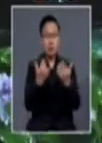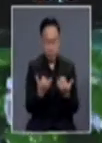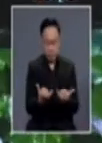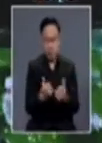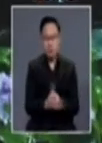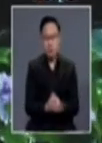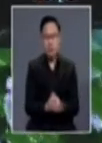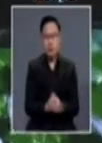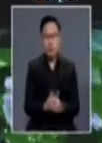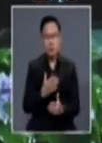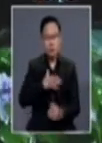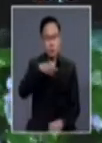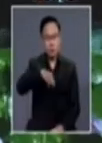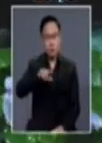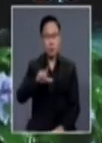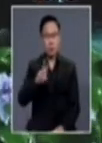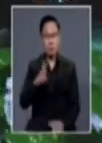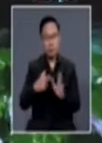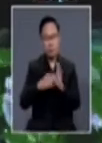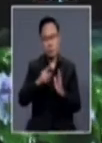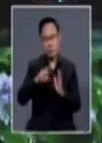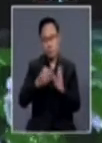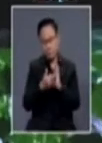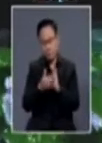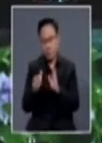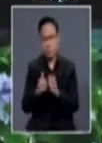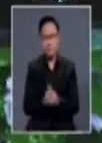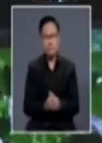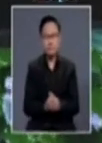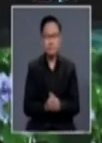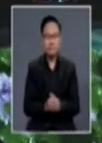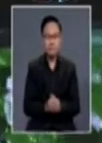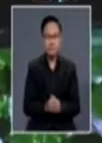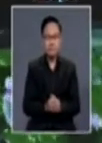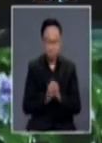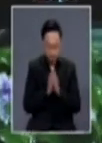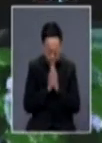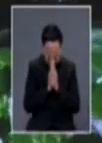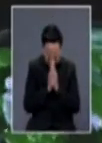าประเทศไทยในวันนี้แล้วผมพลวัฒน์ผู้พิพัฒน์และทีมงานลาคุณผู้ชมไปก่อนสวัสดีครับ